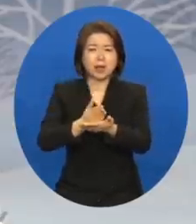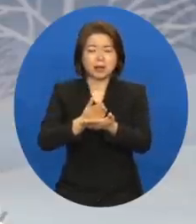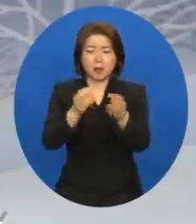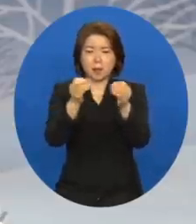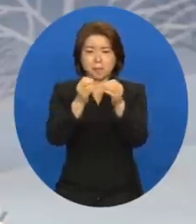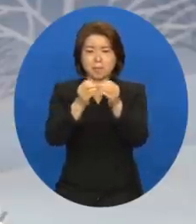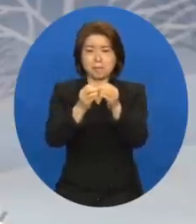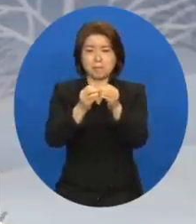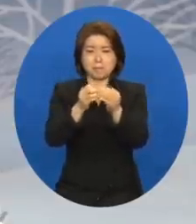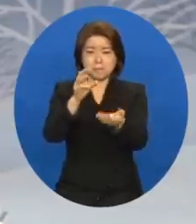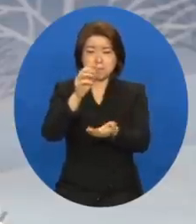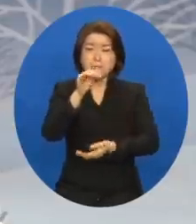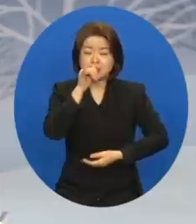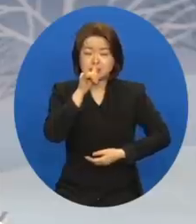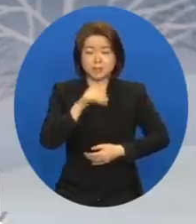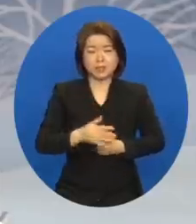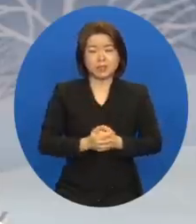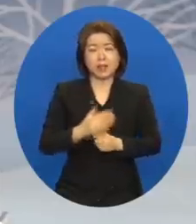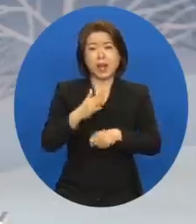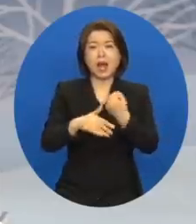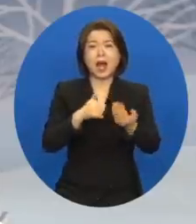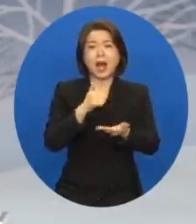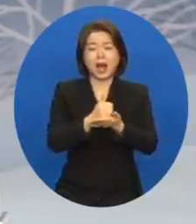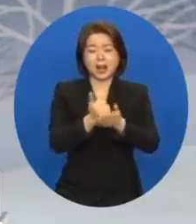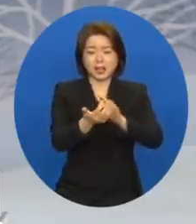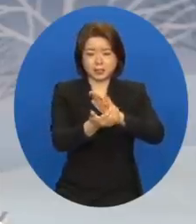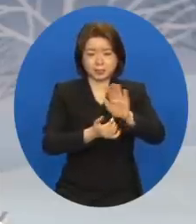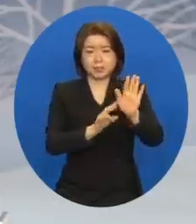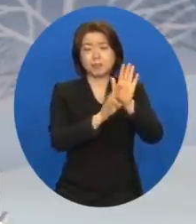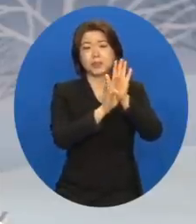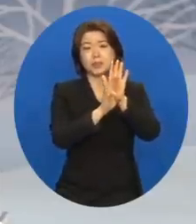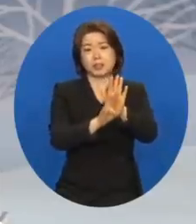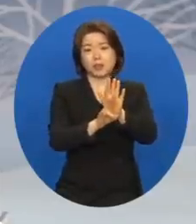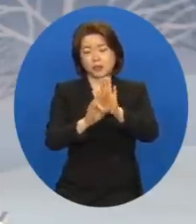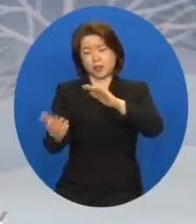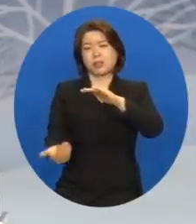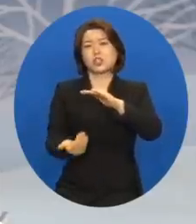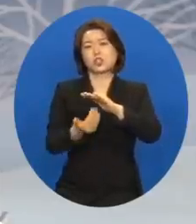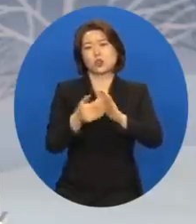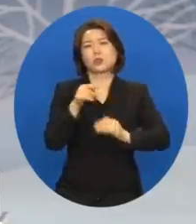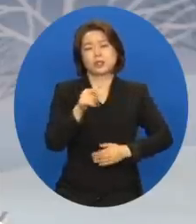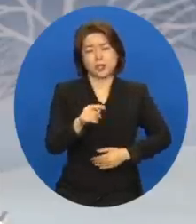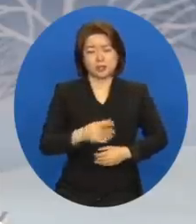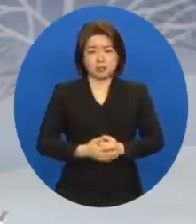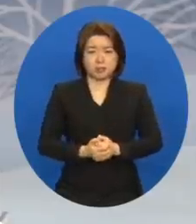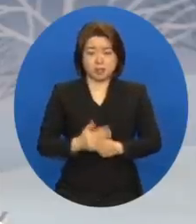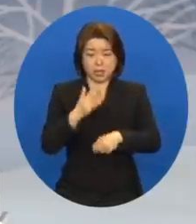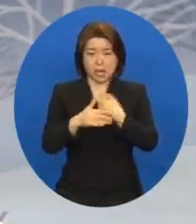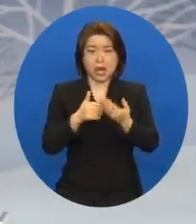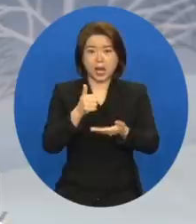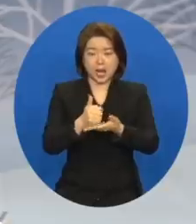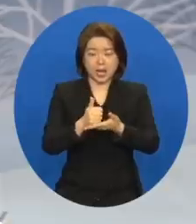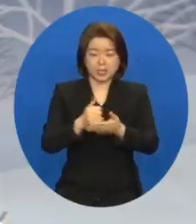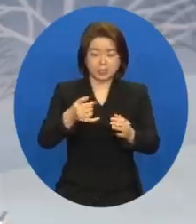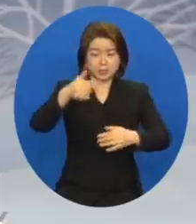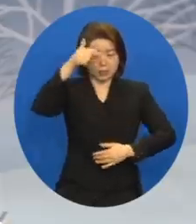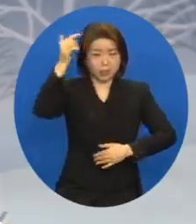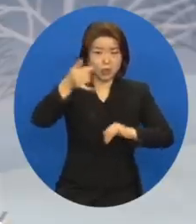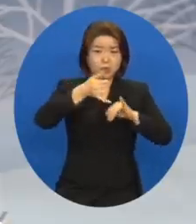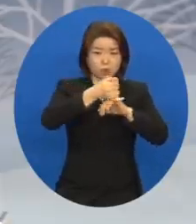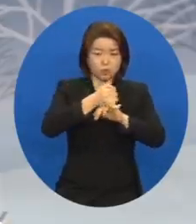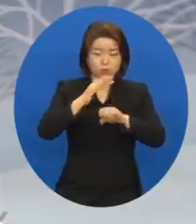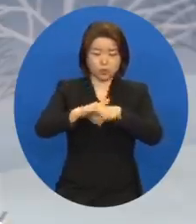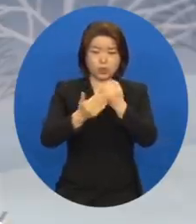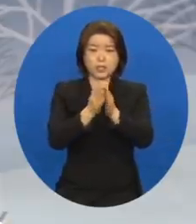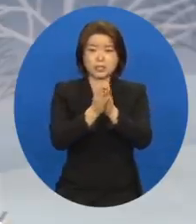메시지가 있는데 하나님의 예언의 성취라는 겁니다. 하나님께서는 구약 성경에